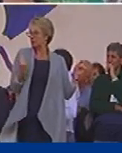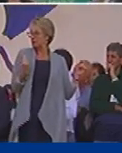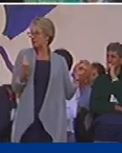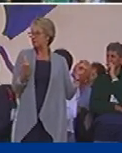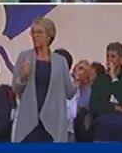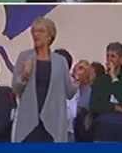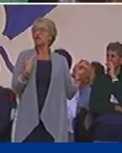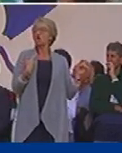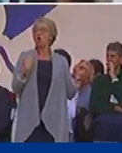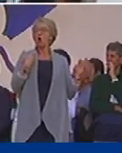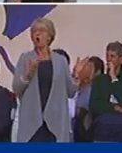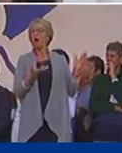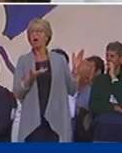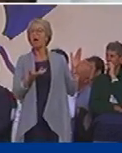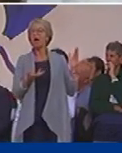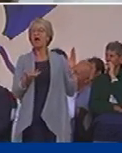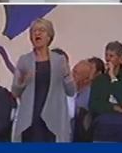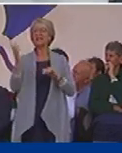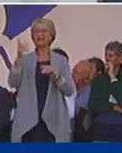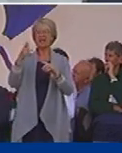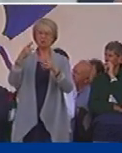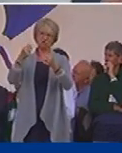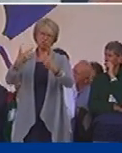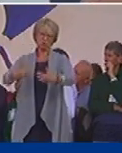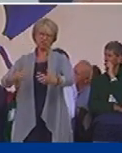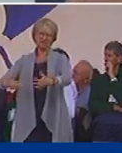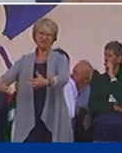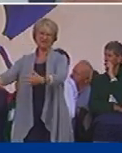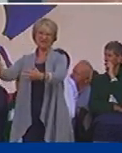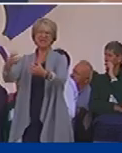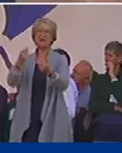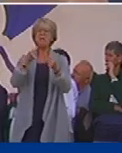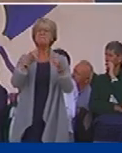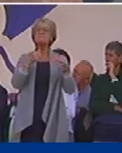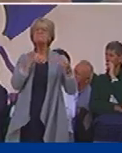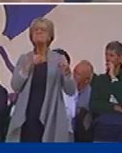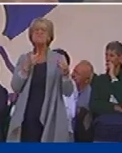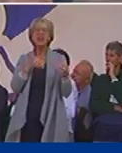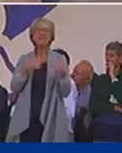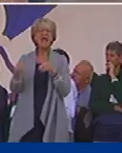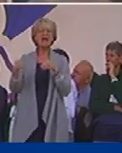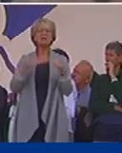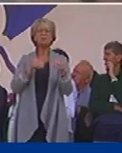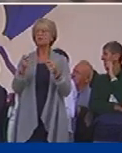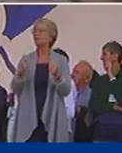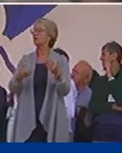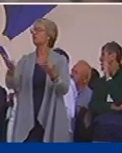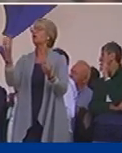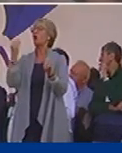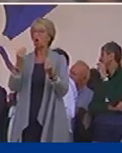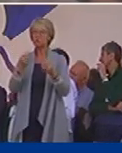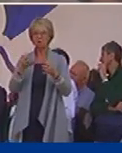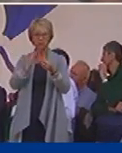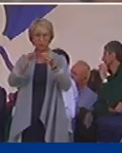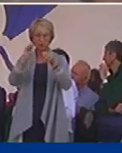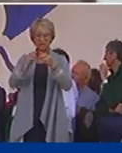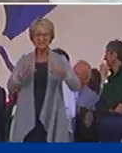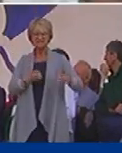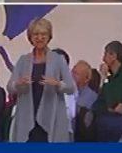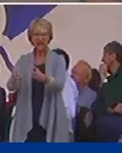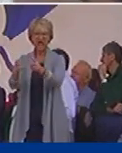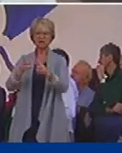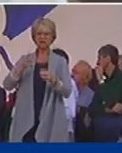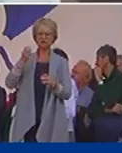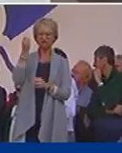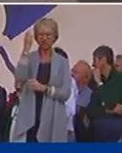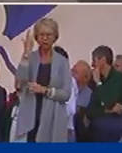essendoci io andato in quelle terre con miliardi che non sono finiti per fare strade, autostrade, ferrovie,